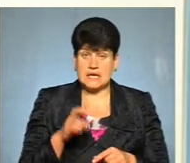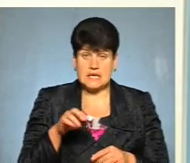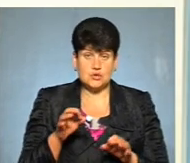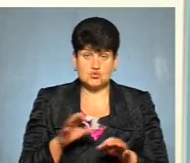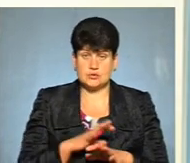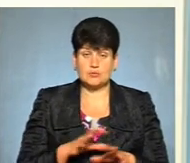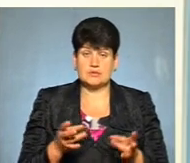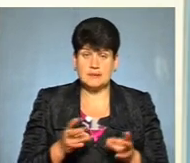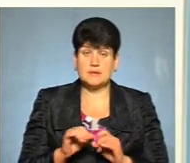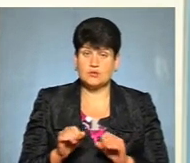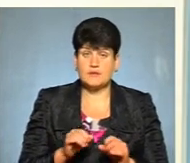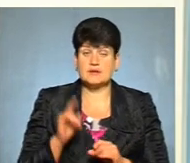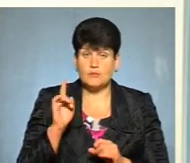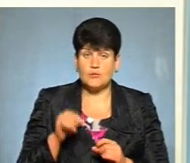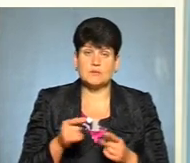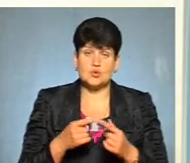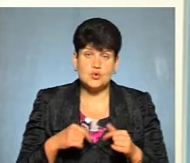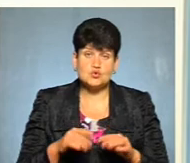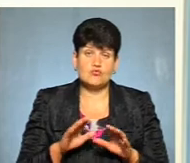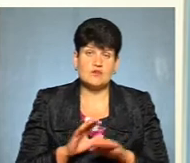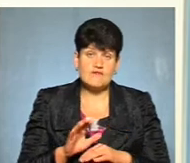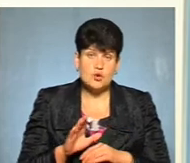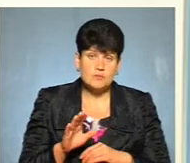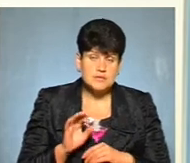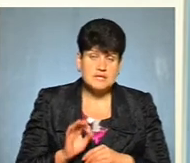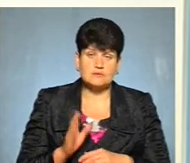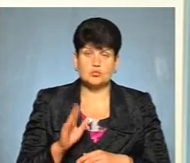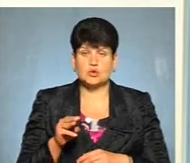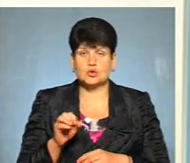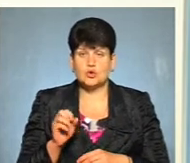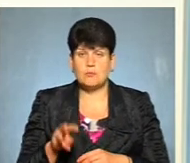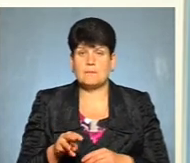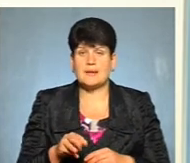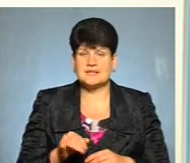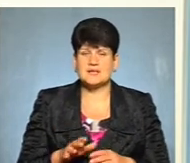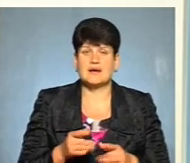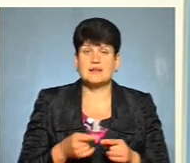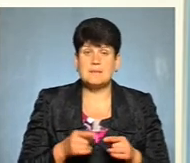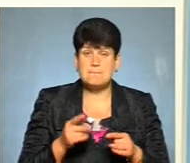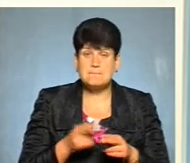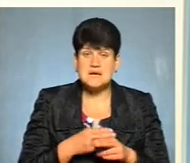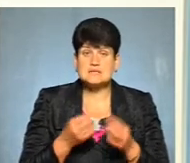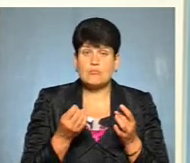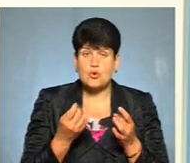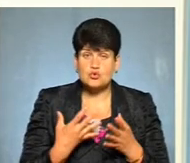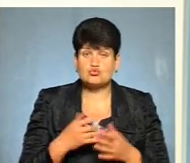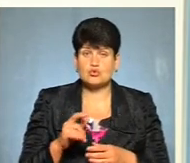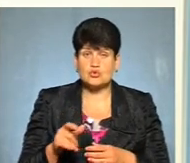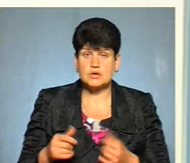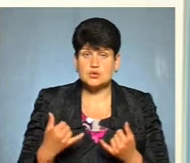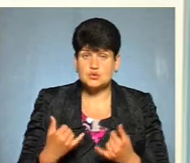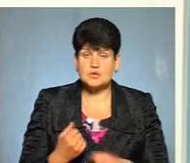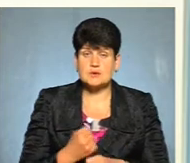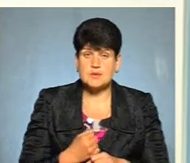треба керувати, треба вміти організовувати виробництво, бути там топ-менеджером чи чимось, але без тої простої людини, яка сьогодні працює